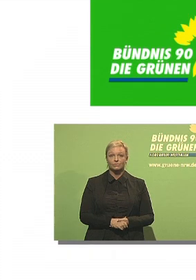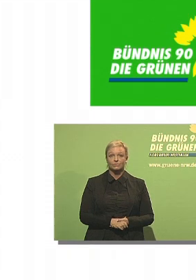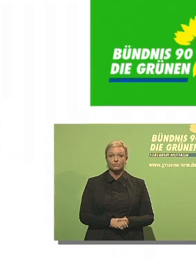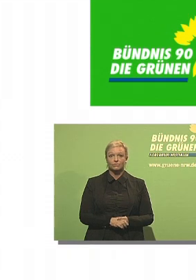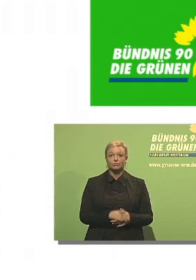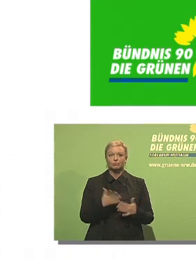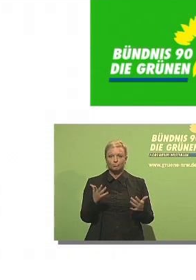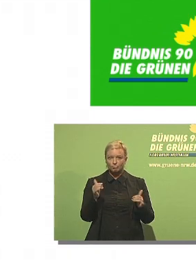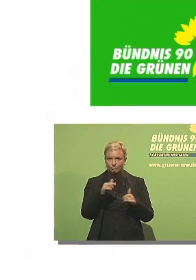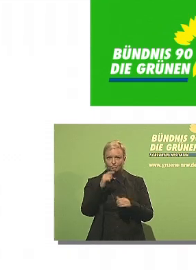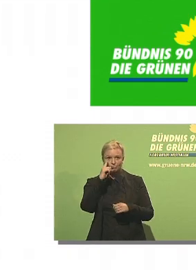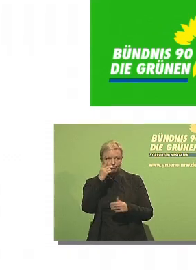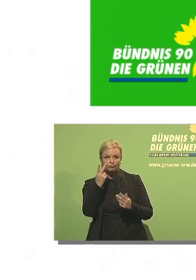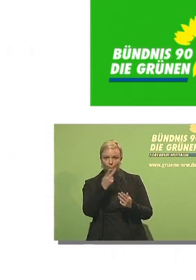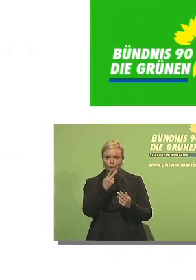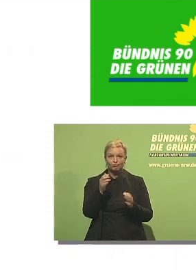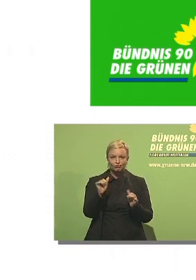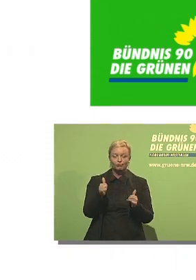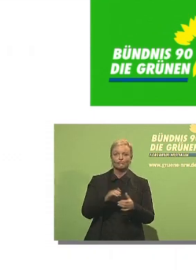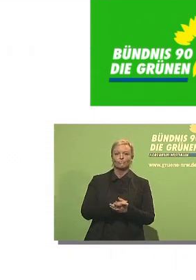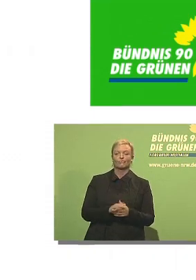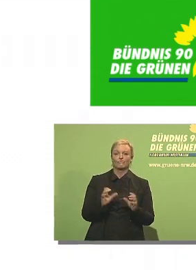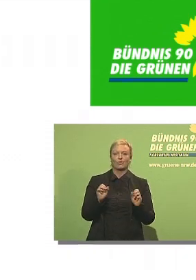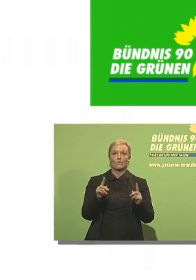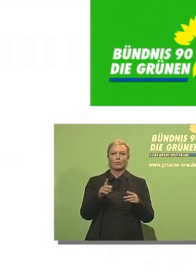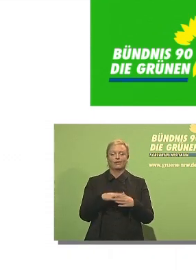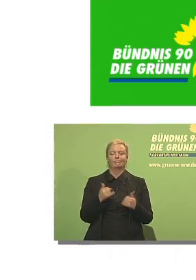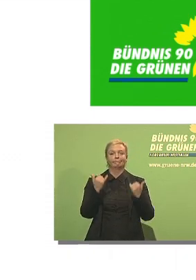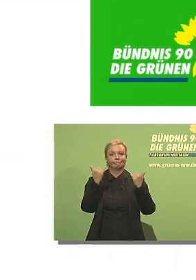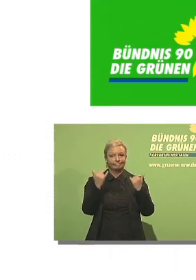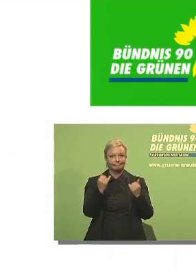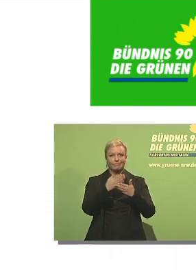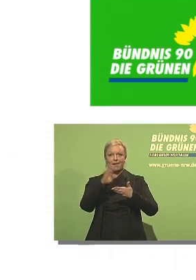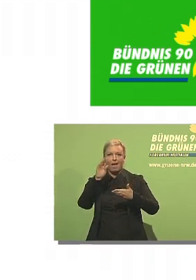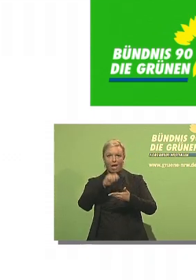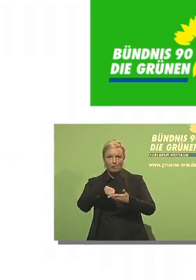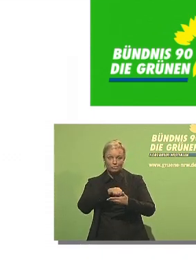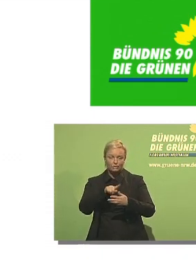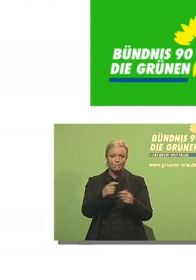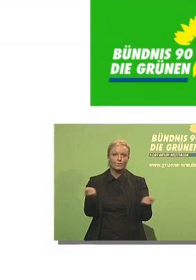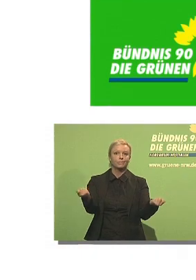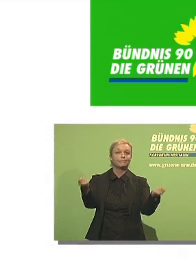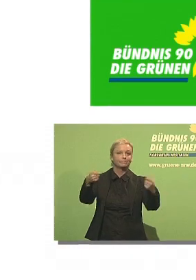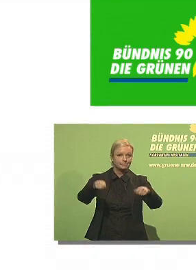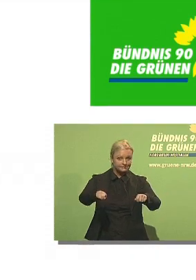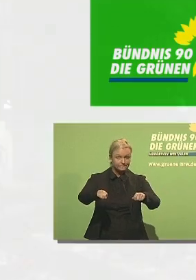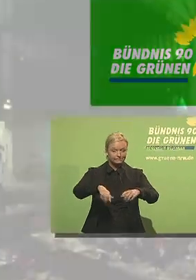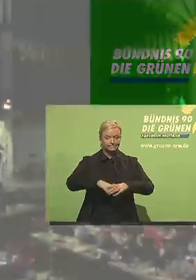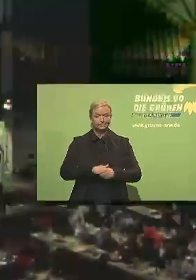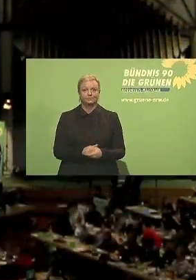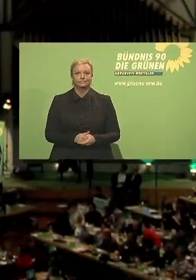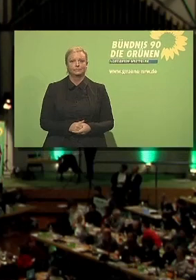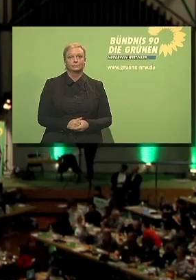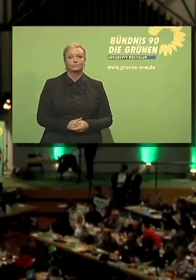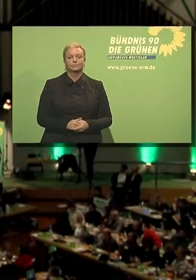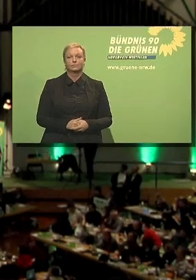Das scheint der Fall zu sein. Damit schließe ich dann diesen Wahlgang.